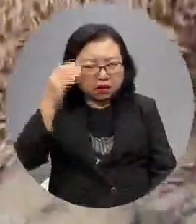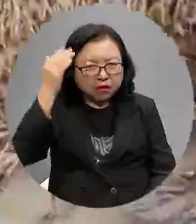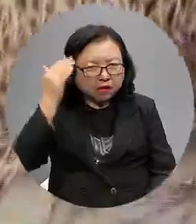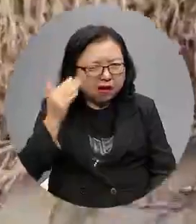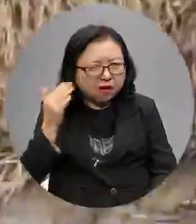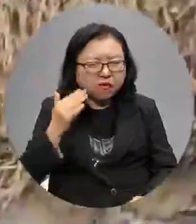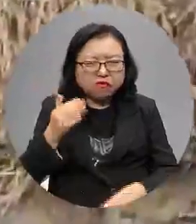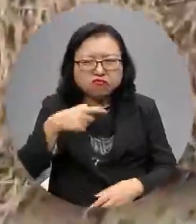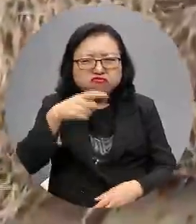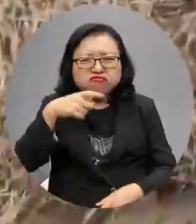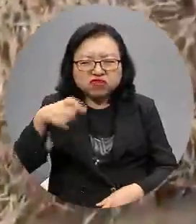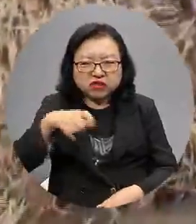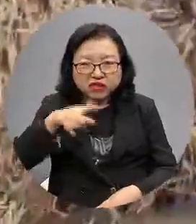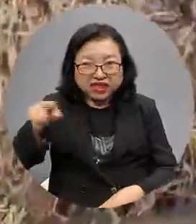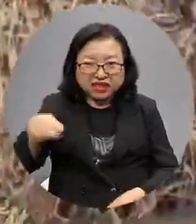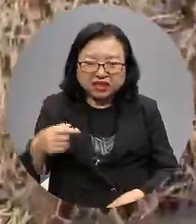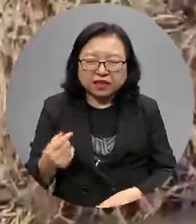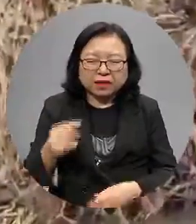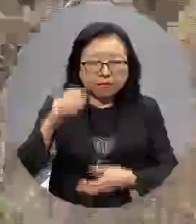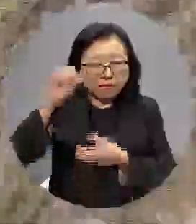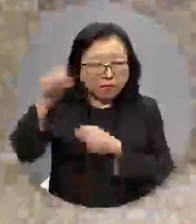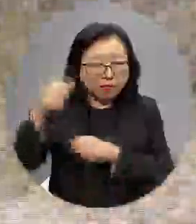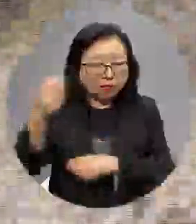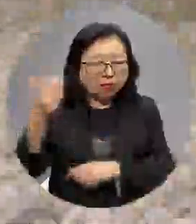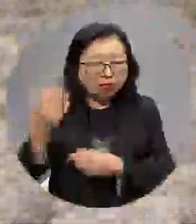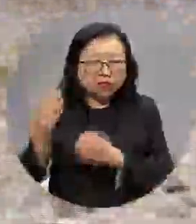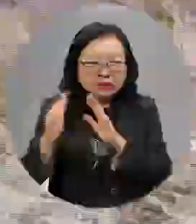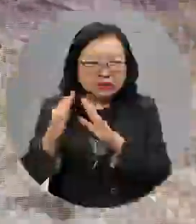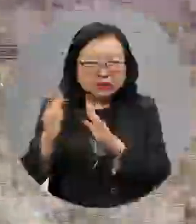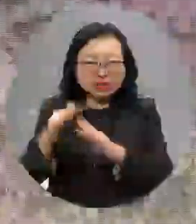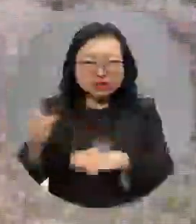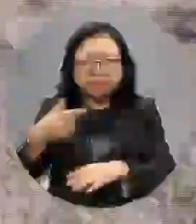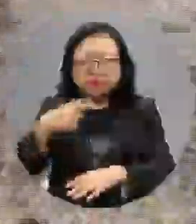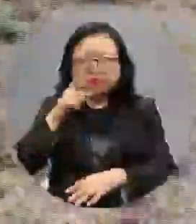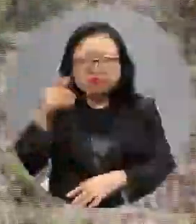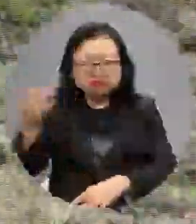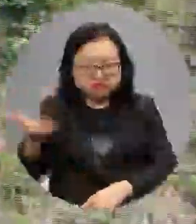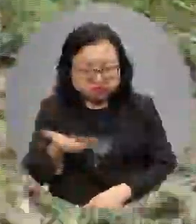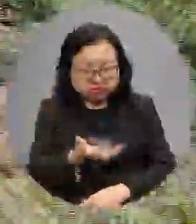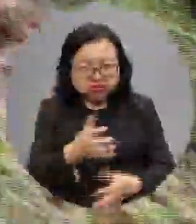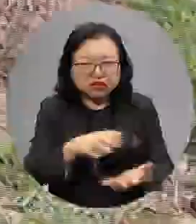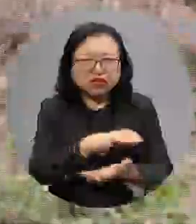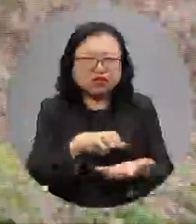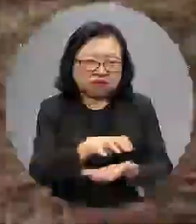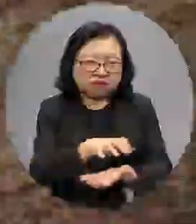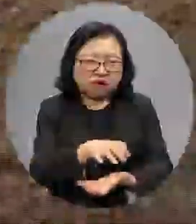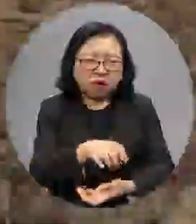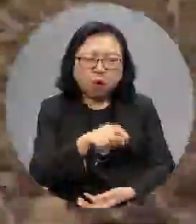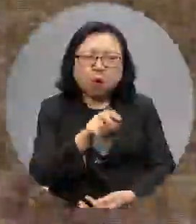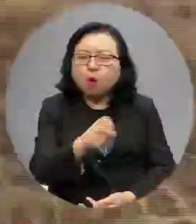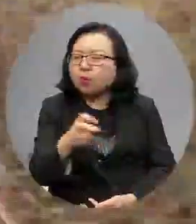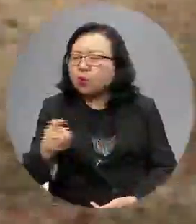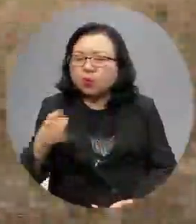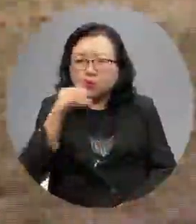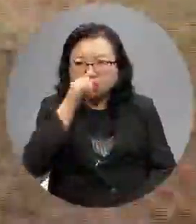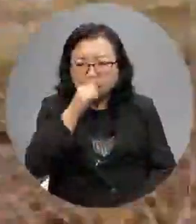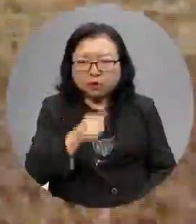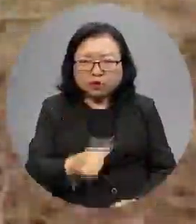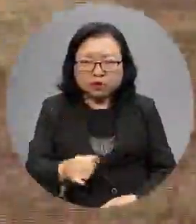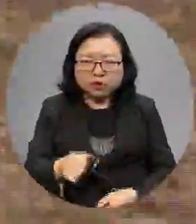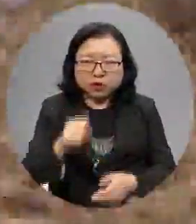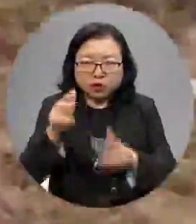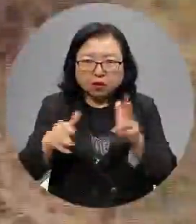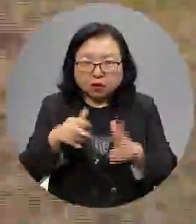축사에서 나온 가축 분뇨가 빗물에 쓸린 겁니다. 이런 곳이 한두 군데가 아닙니다. 공장 근처에서는 하얀